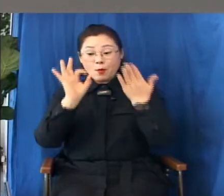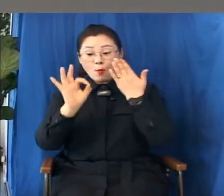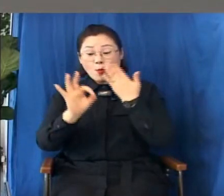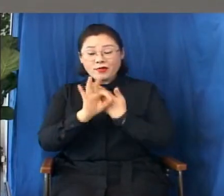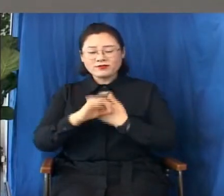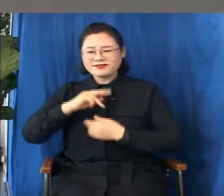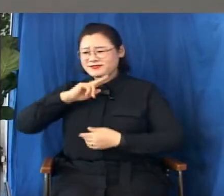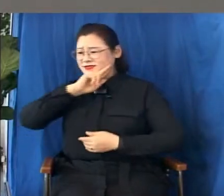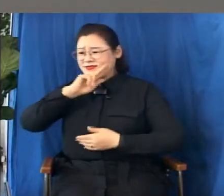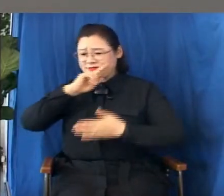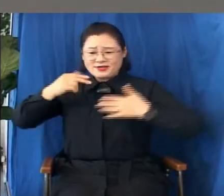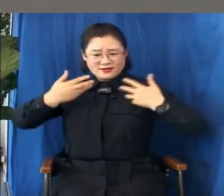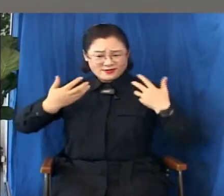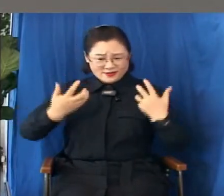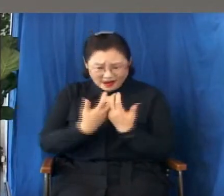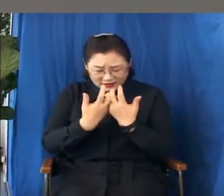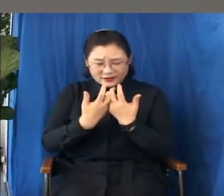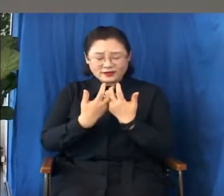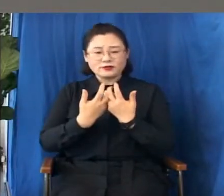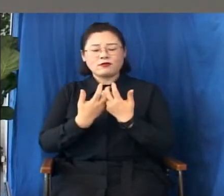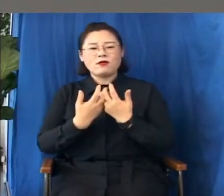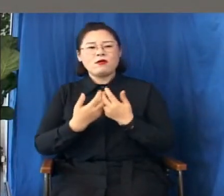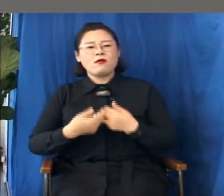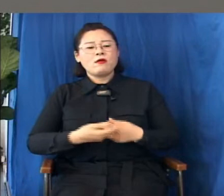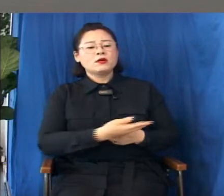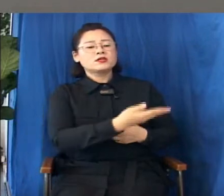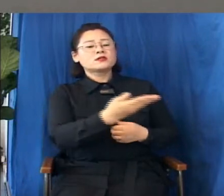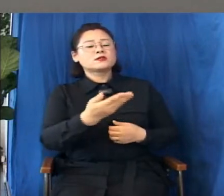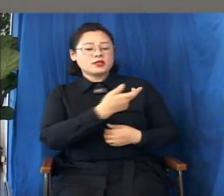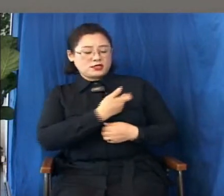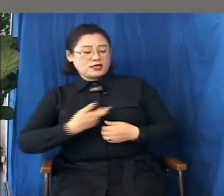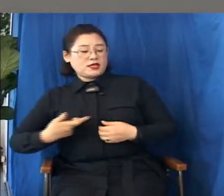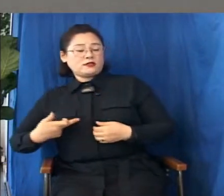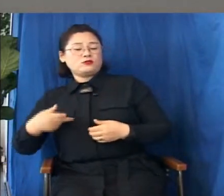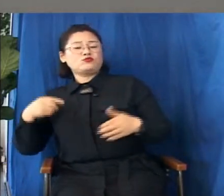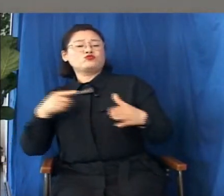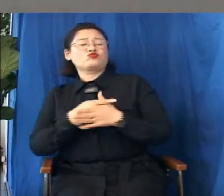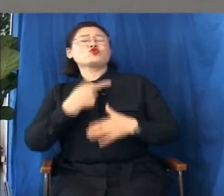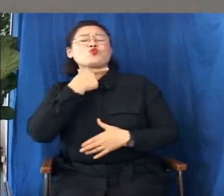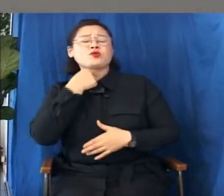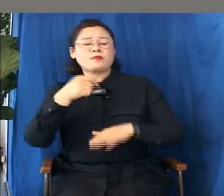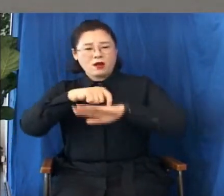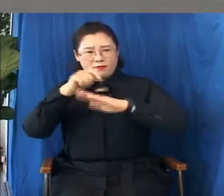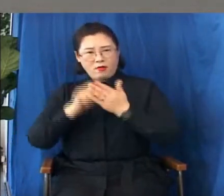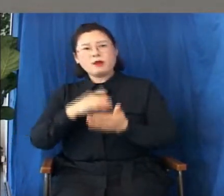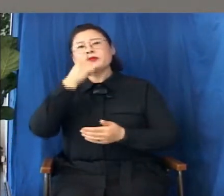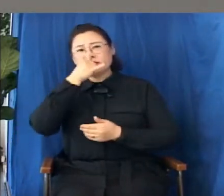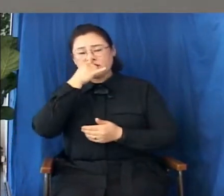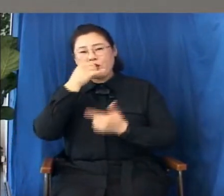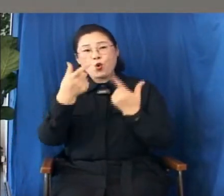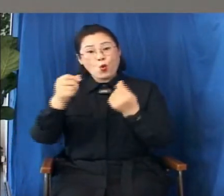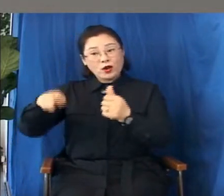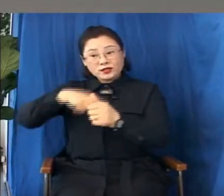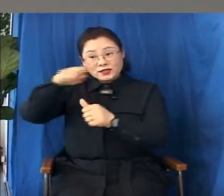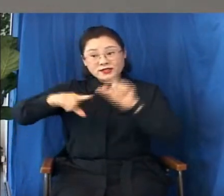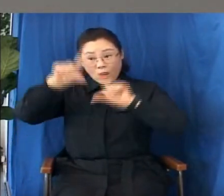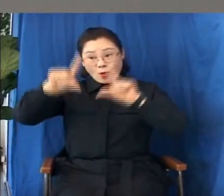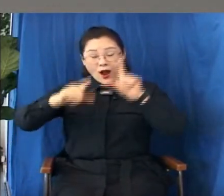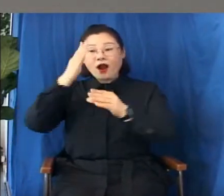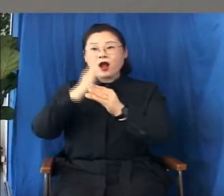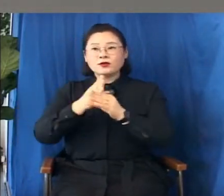시기심이 가득해서 그들을 죽이고자 하는 마음을 갖게 됩니다. 그런 상황 가운데서 이제 한